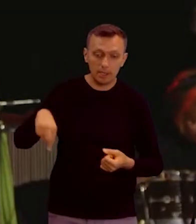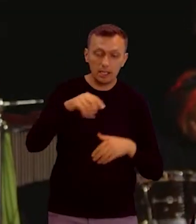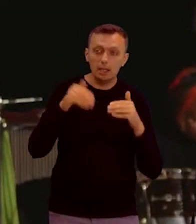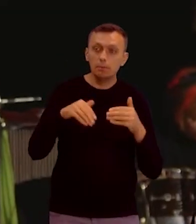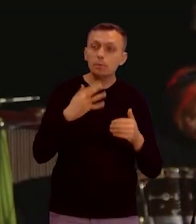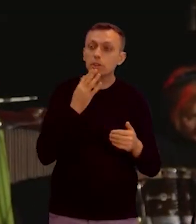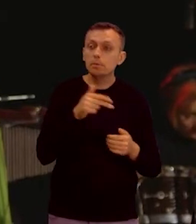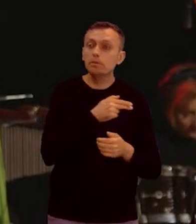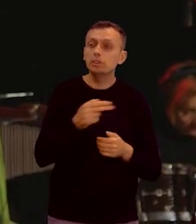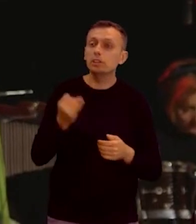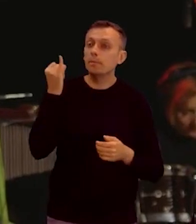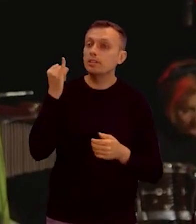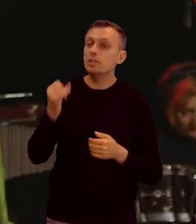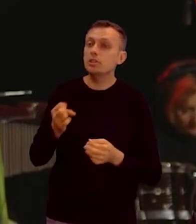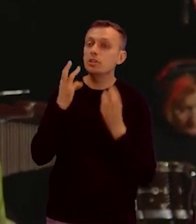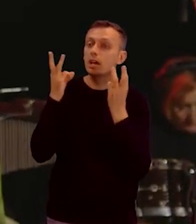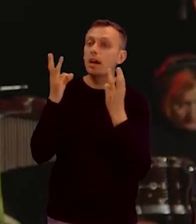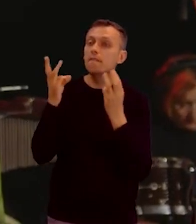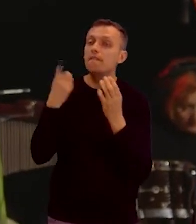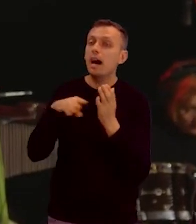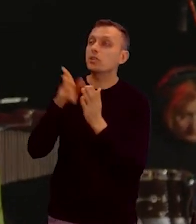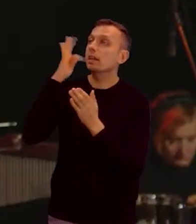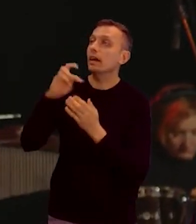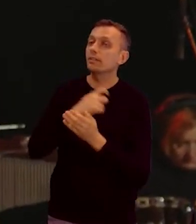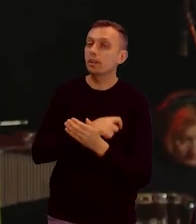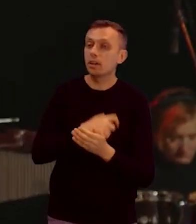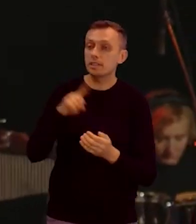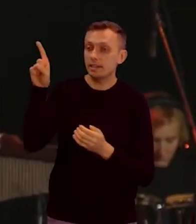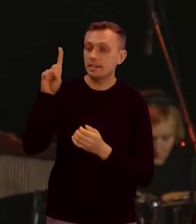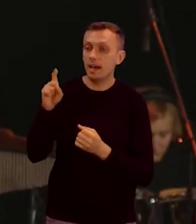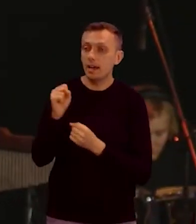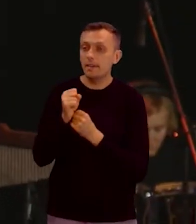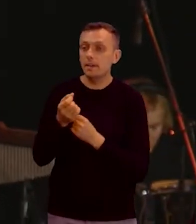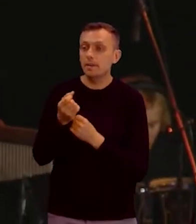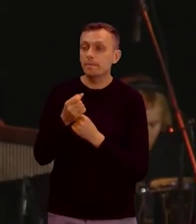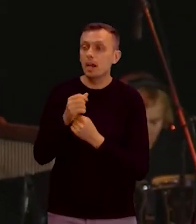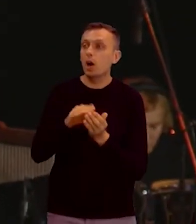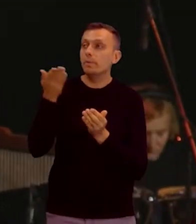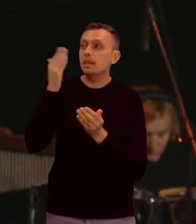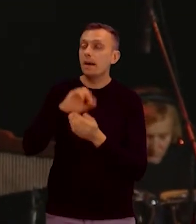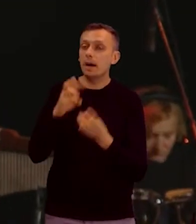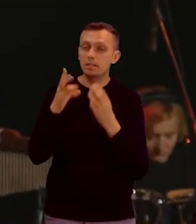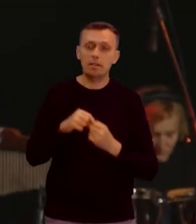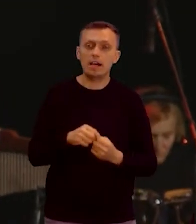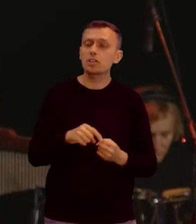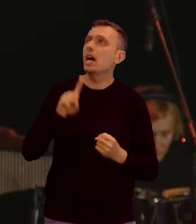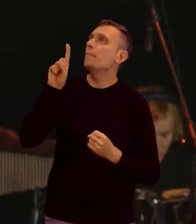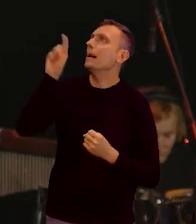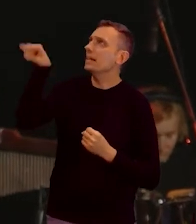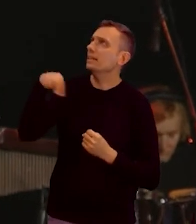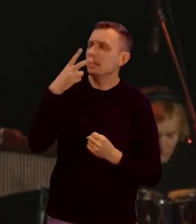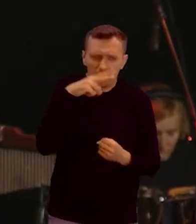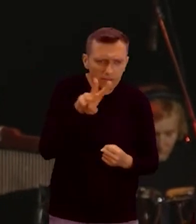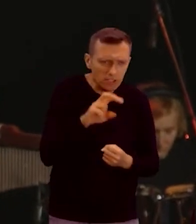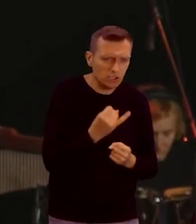serca. Są tak przez Ciebie cenione, miłowane. Ty widzisz ich przyszłość, jaka powinna być. A